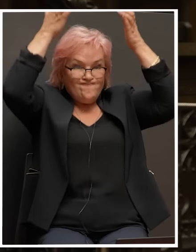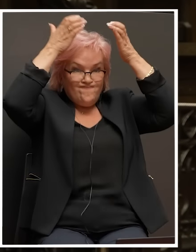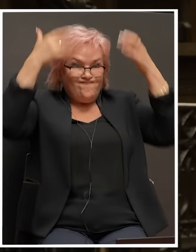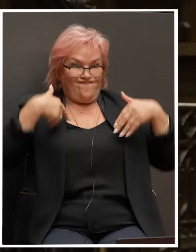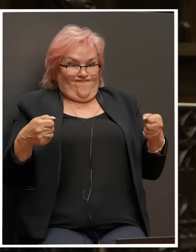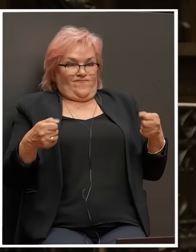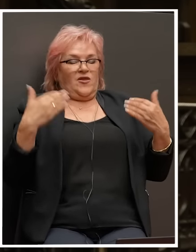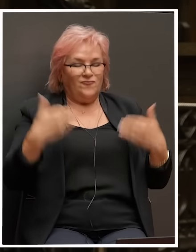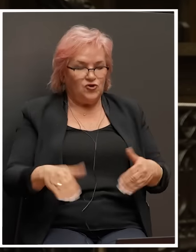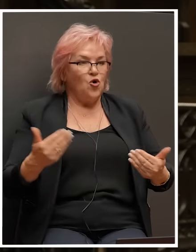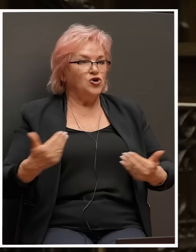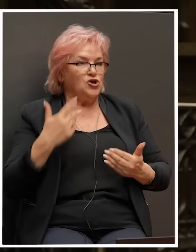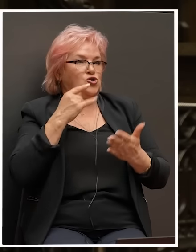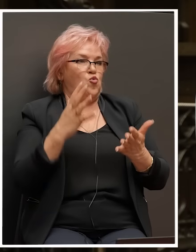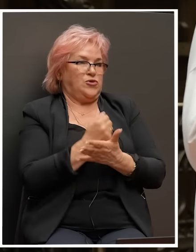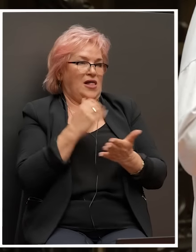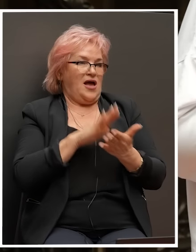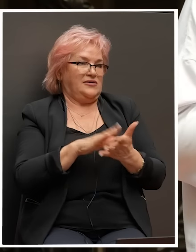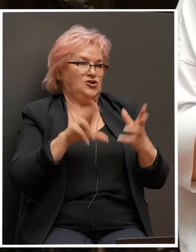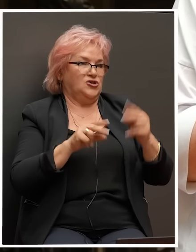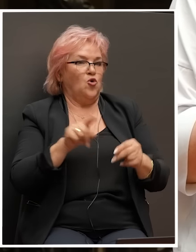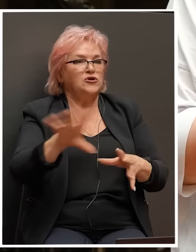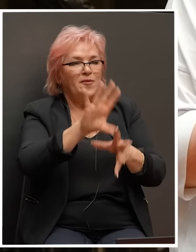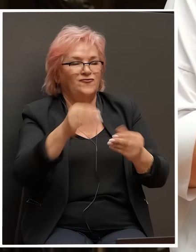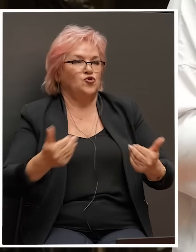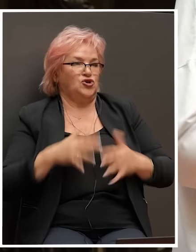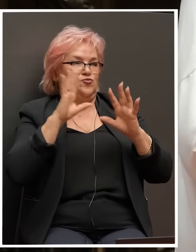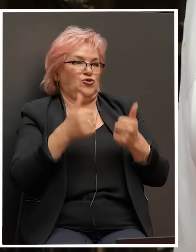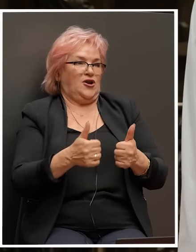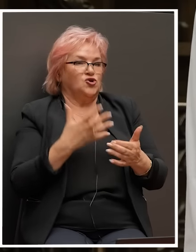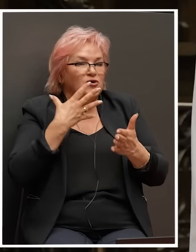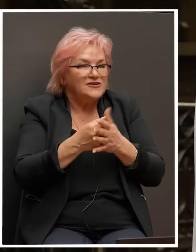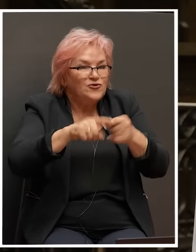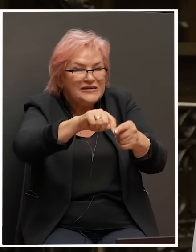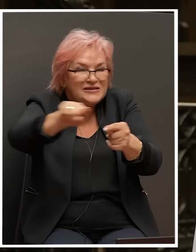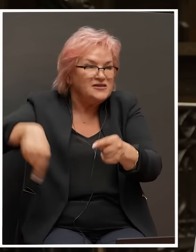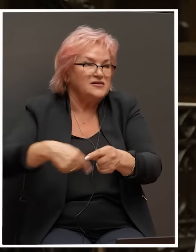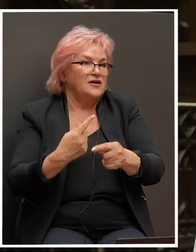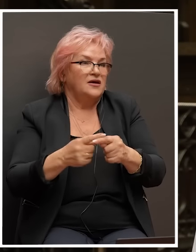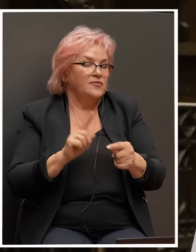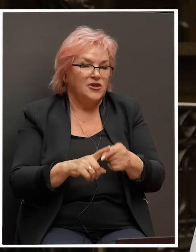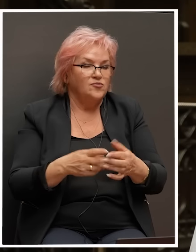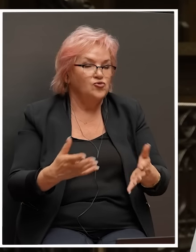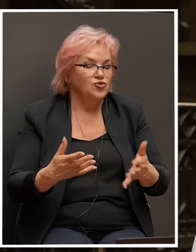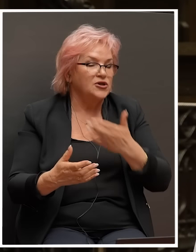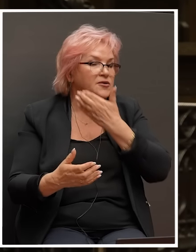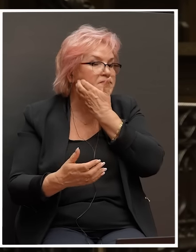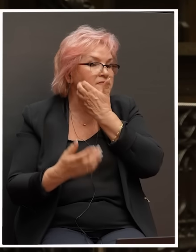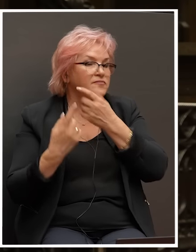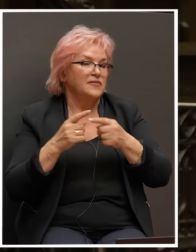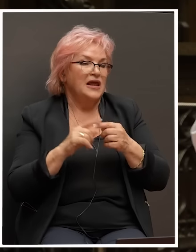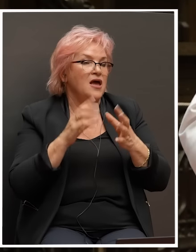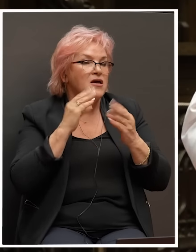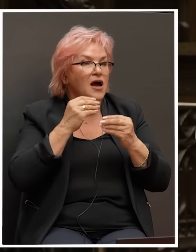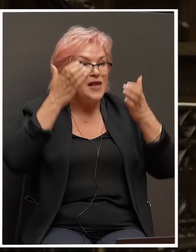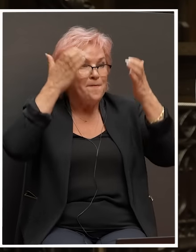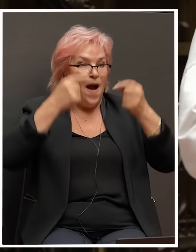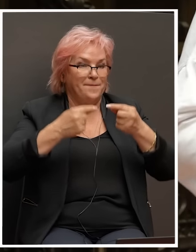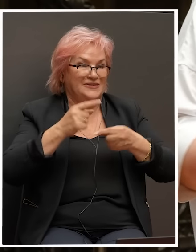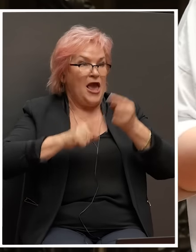наденет, ну, считай, все, жизнь удалась. У тебя все будет в жизни хорошо, потому что непотизм, да, когда